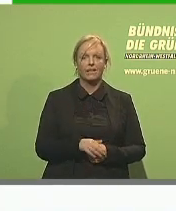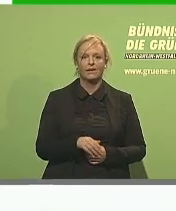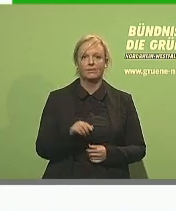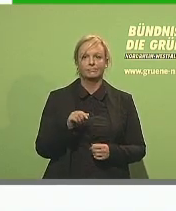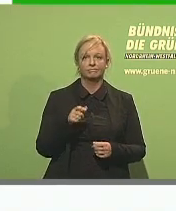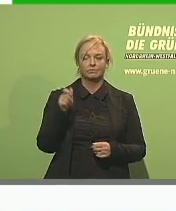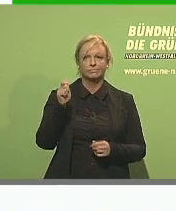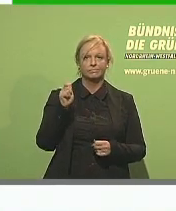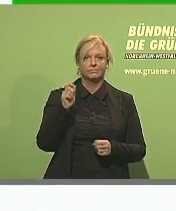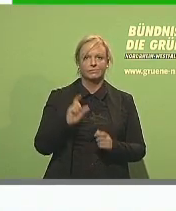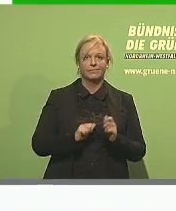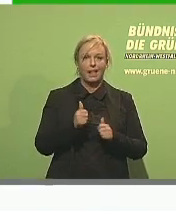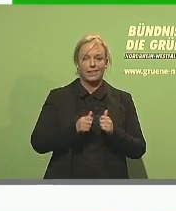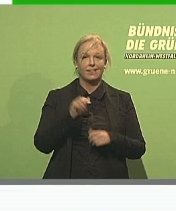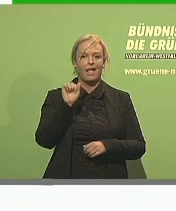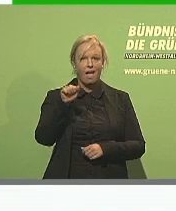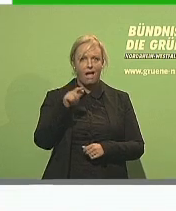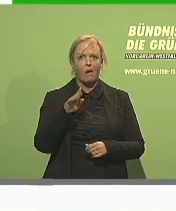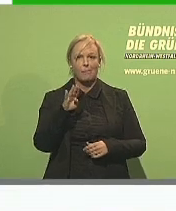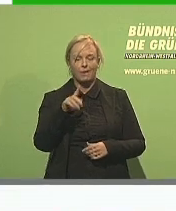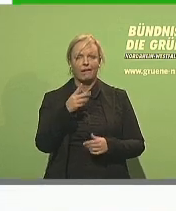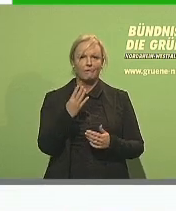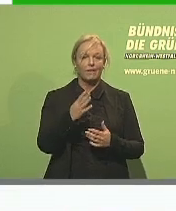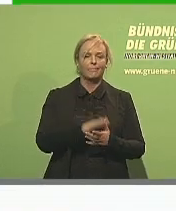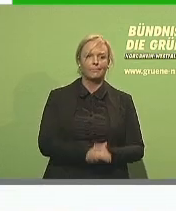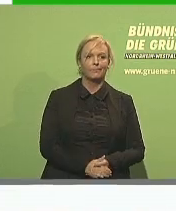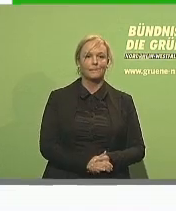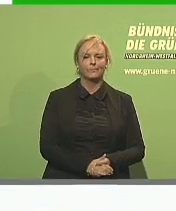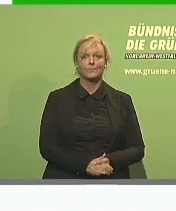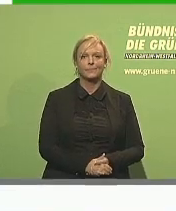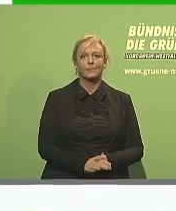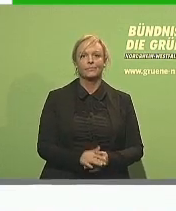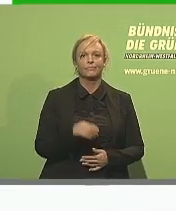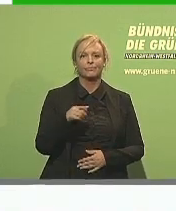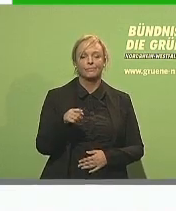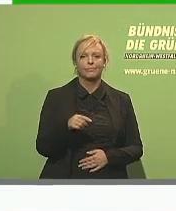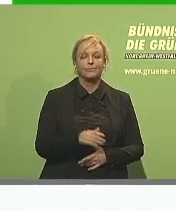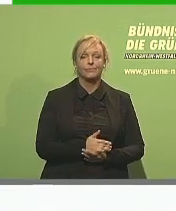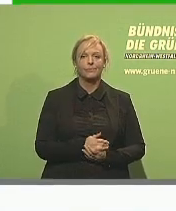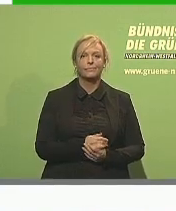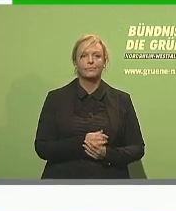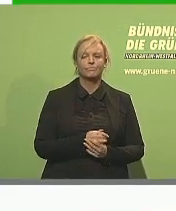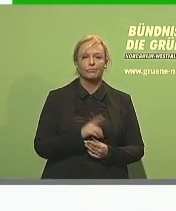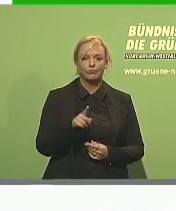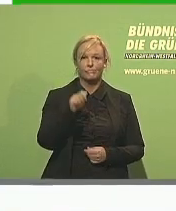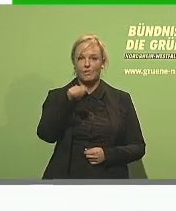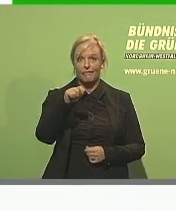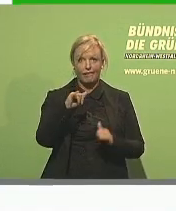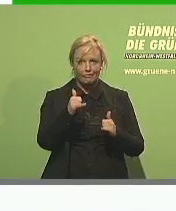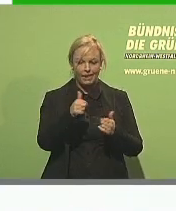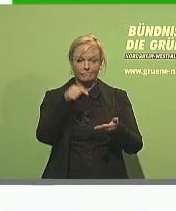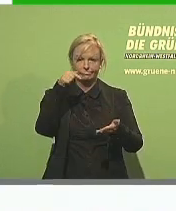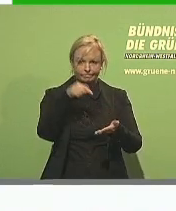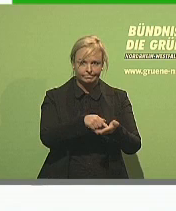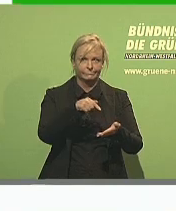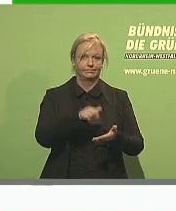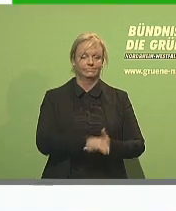4. Und ihr wählt mit dem Drücken der entsprechenden Ziffer.